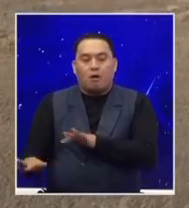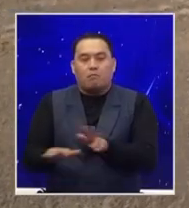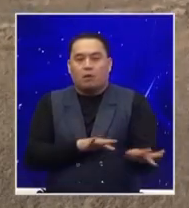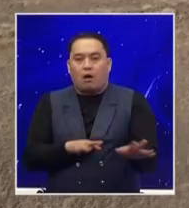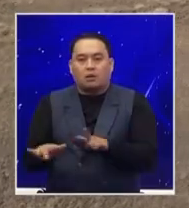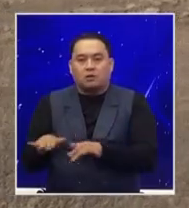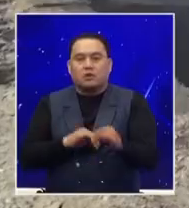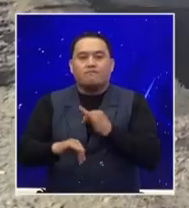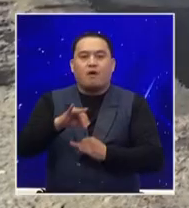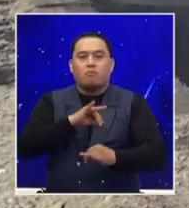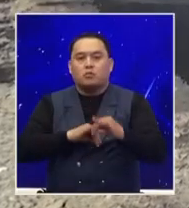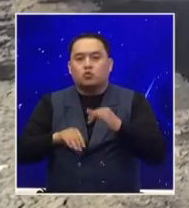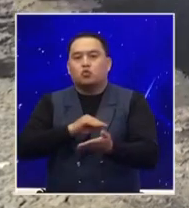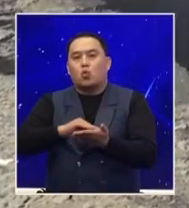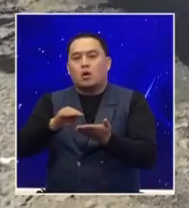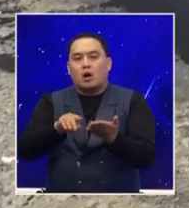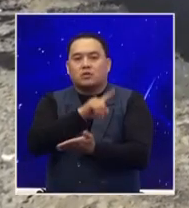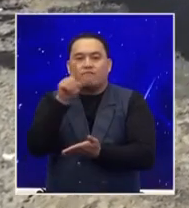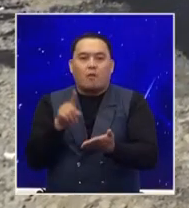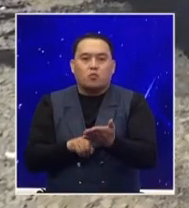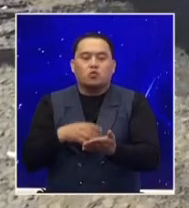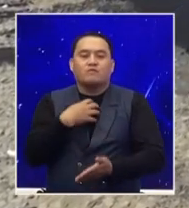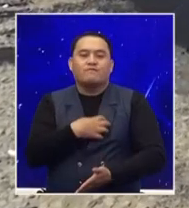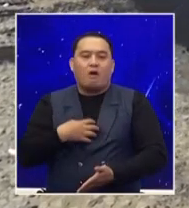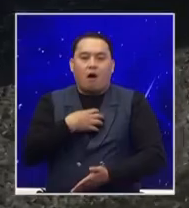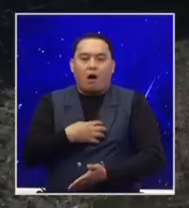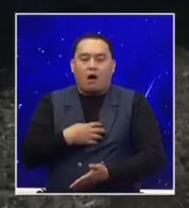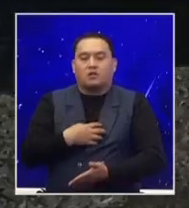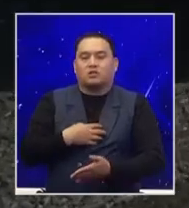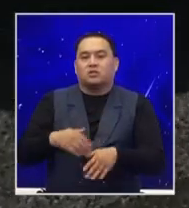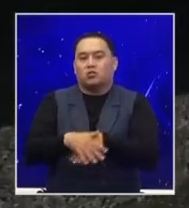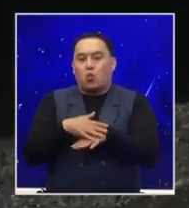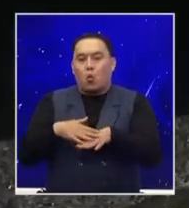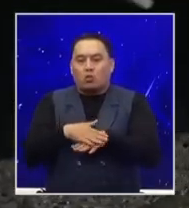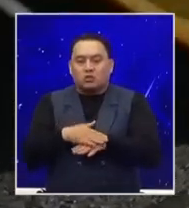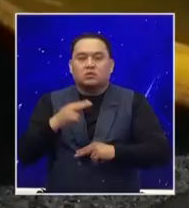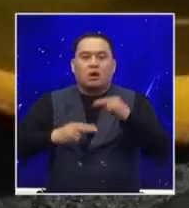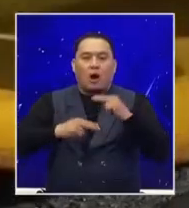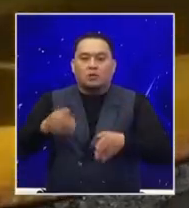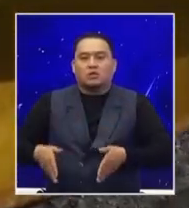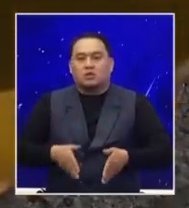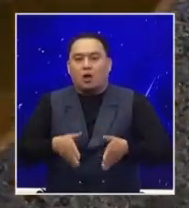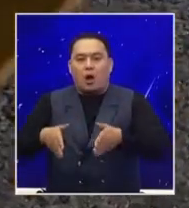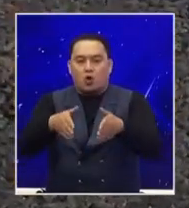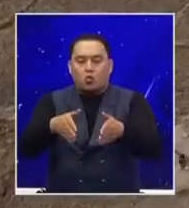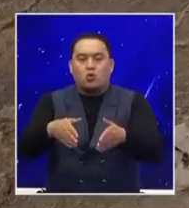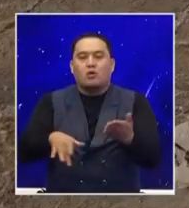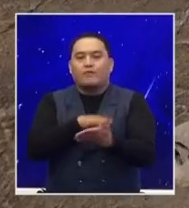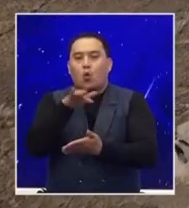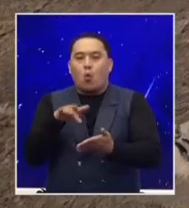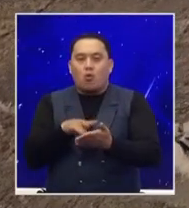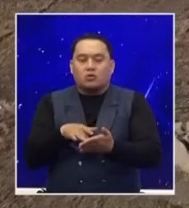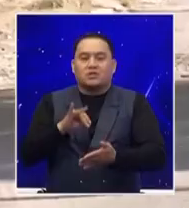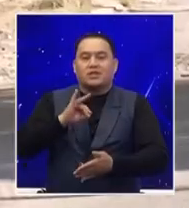диалога вопрос-ответ журналисты смогли задать самые волнующие и самоактуальные вопросы. В их числе строительство дорог, как внутреннего, так и